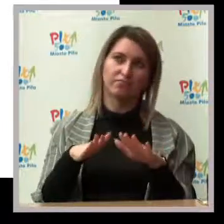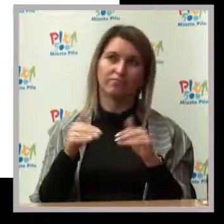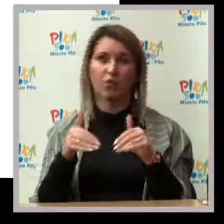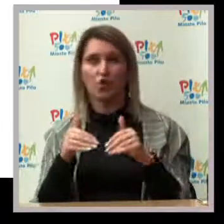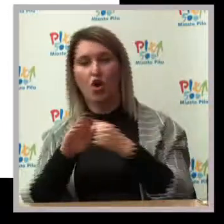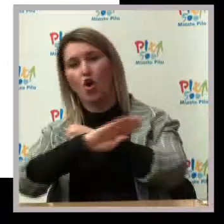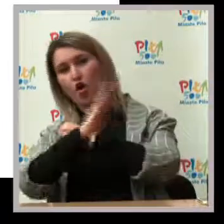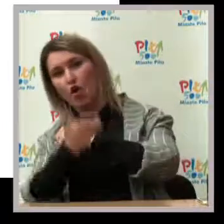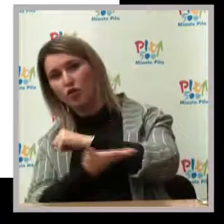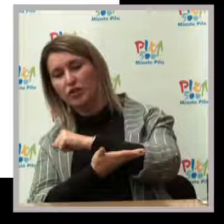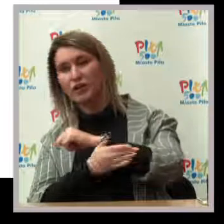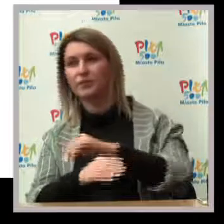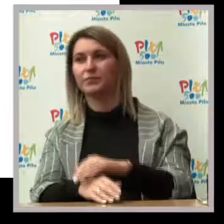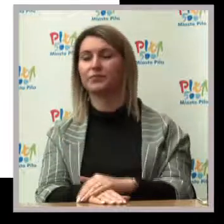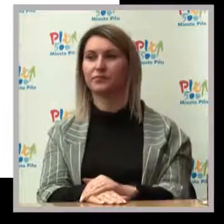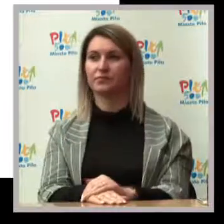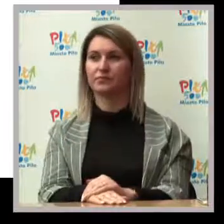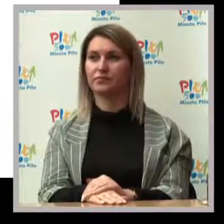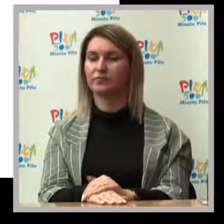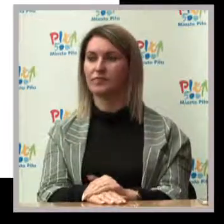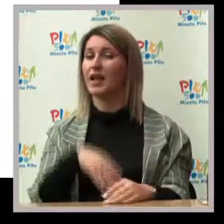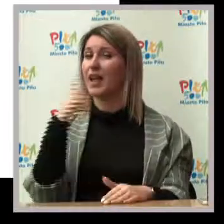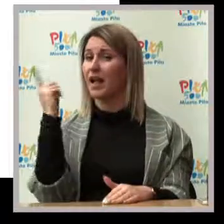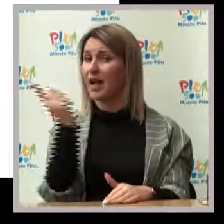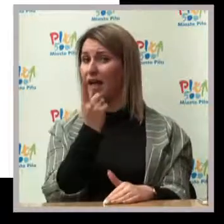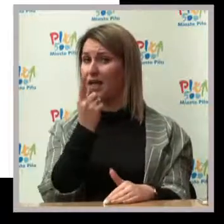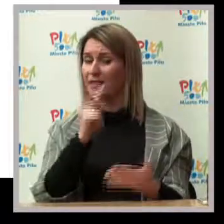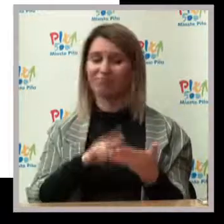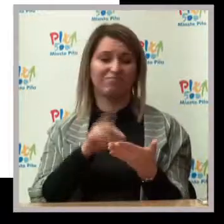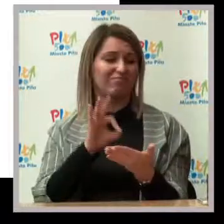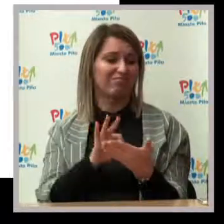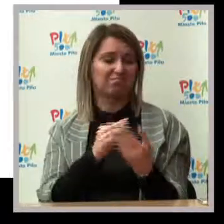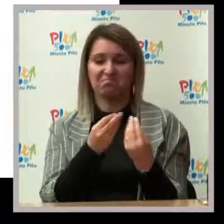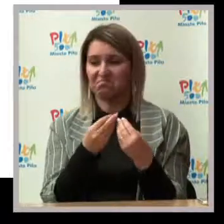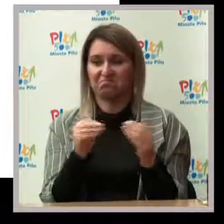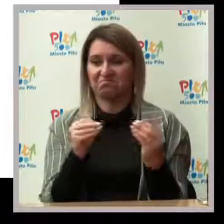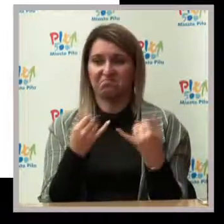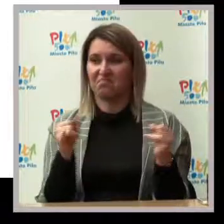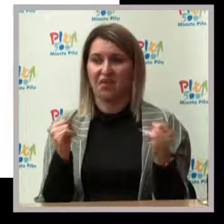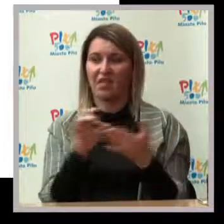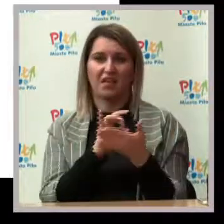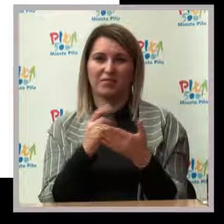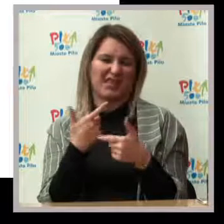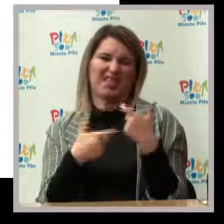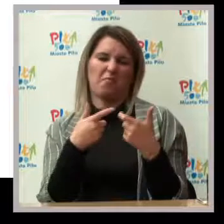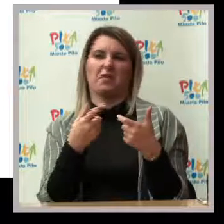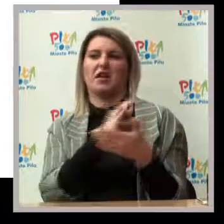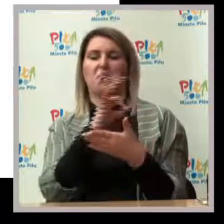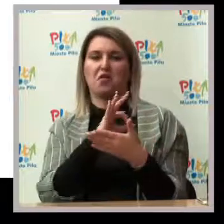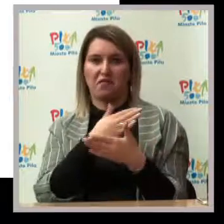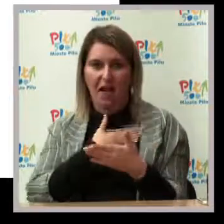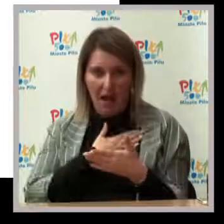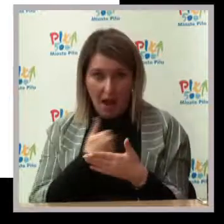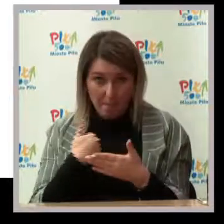może Koszalin, tak, ale na pewno większość gmin tego typu projektów nie prowadzi, a my w tym